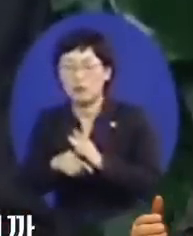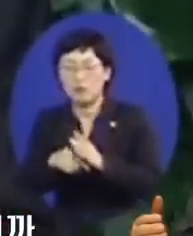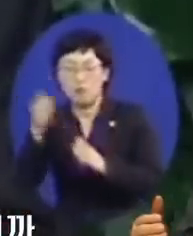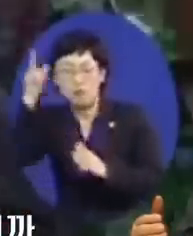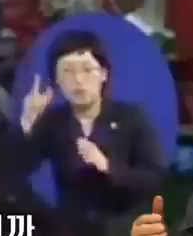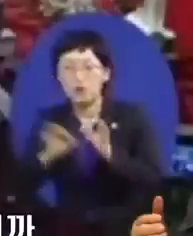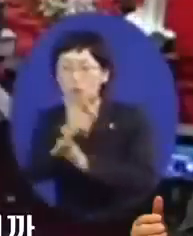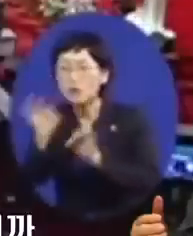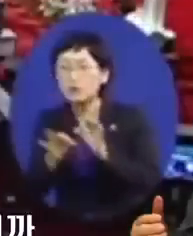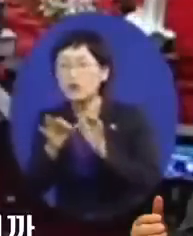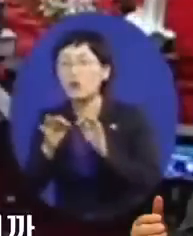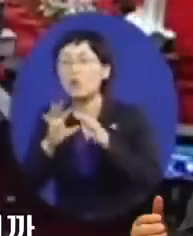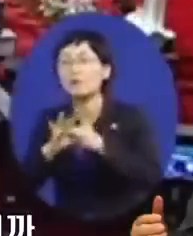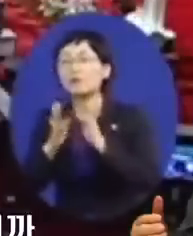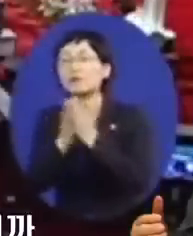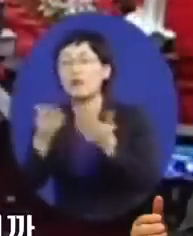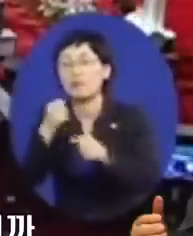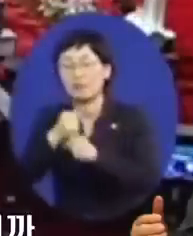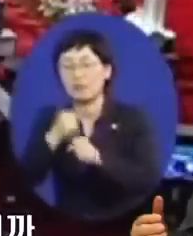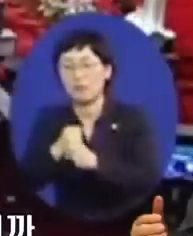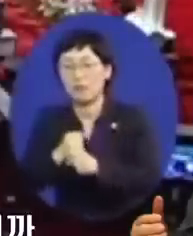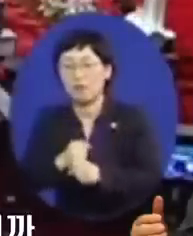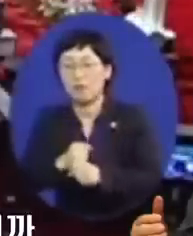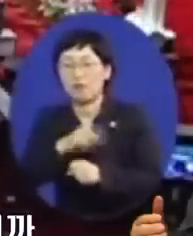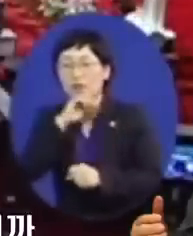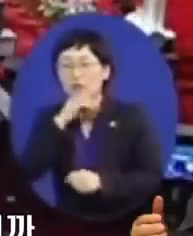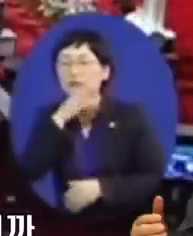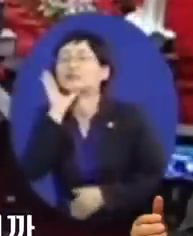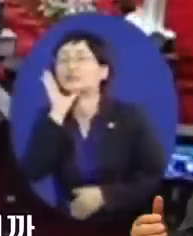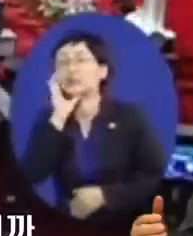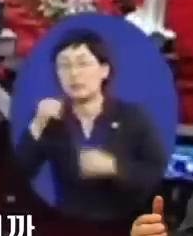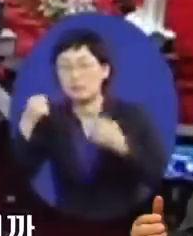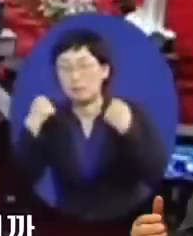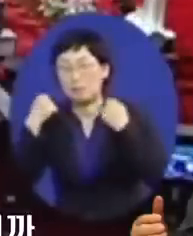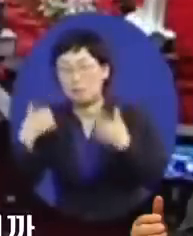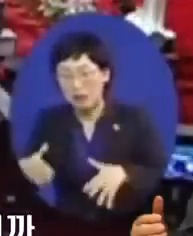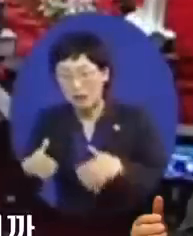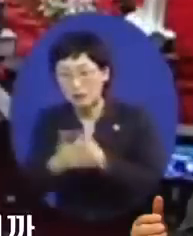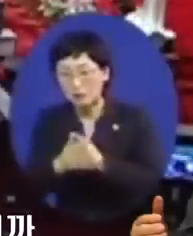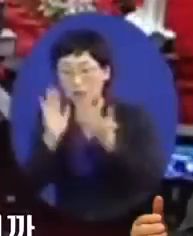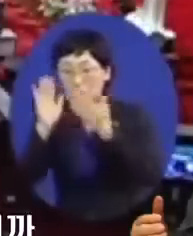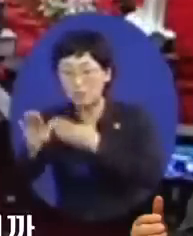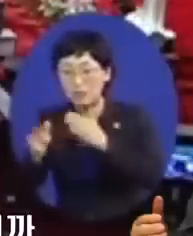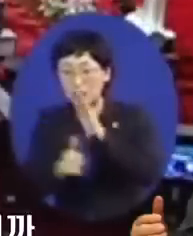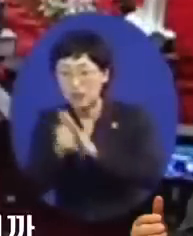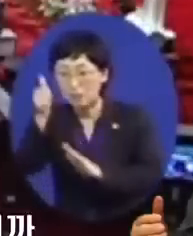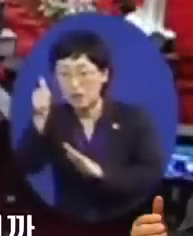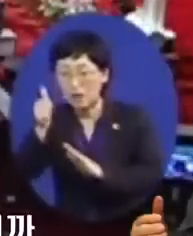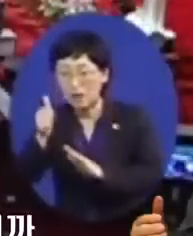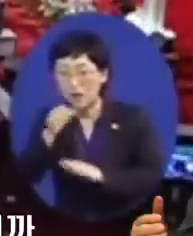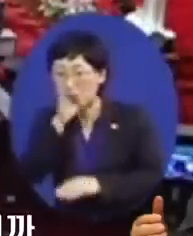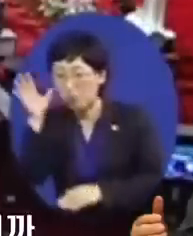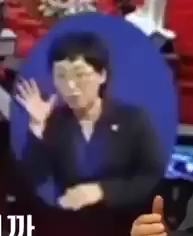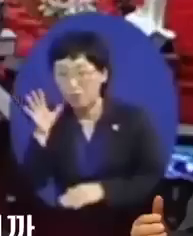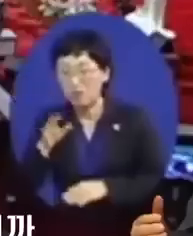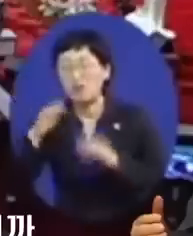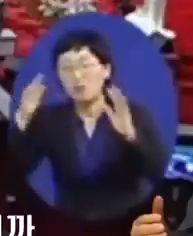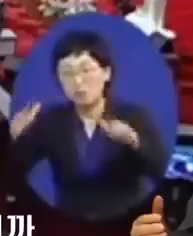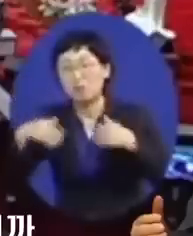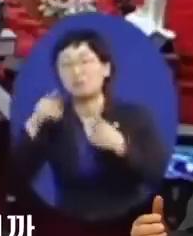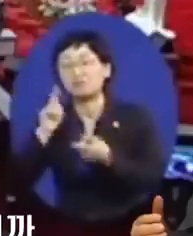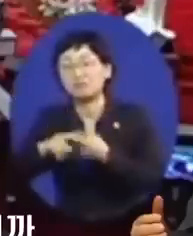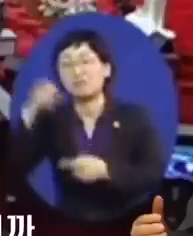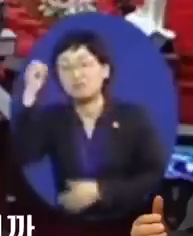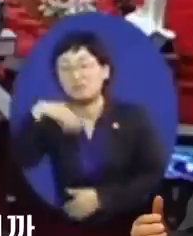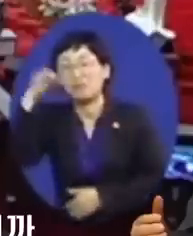위대한 책이었다는 것입니다. 나이가 많고 힘이 없다고 해서 미래에 대한 희망도 품지 않고 바람 부는 대로 물결 치는